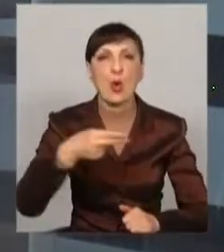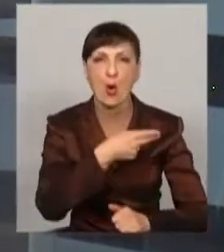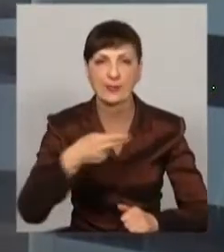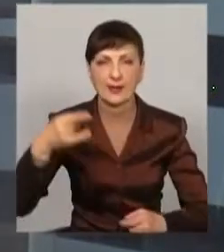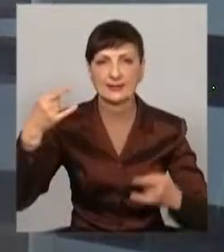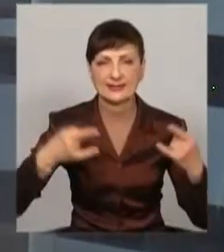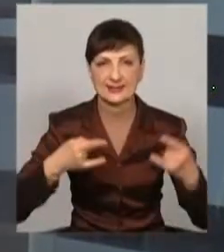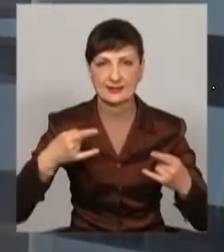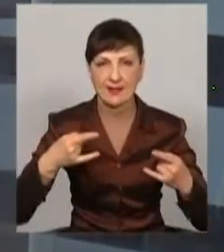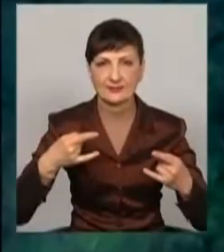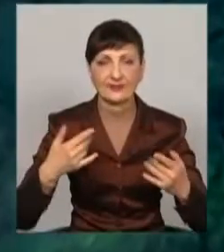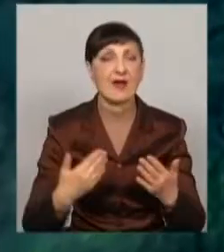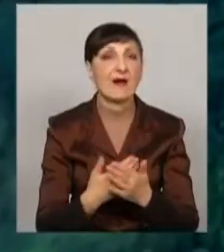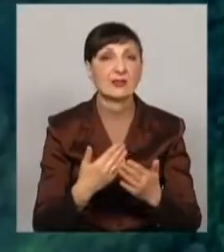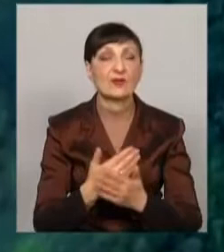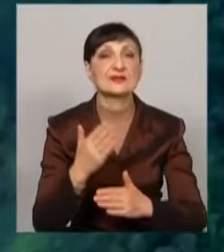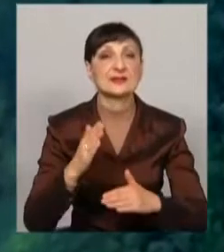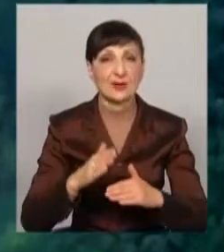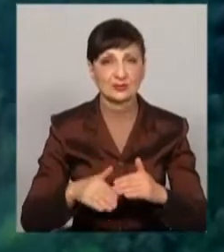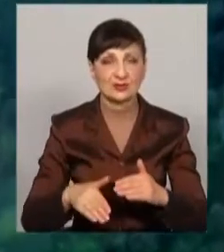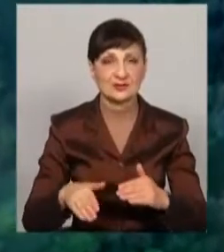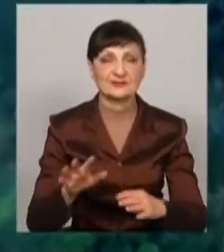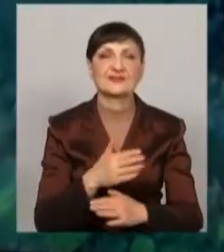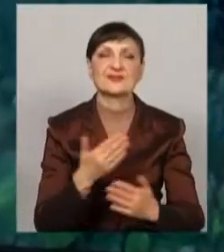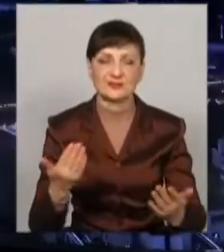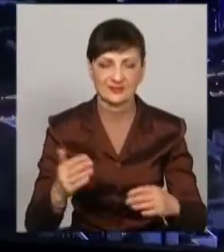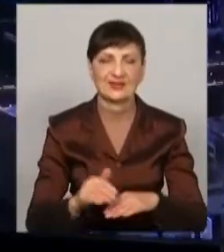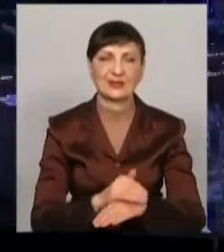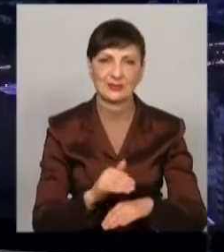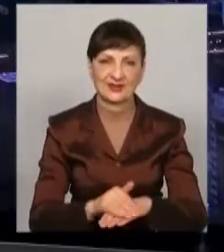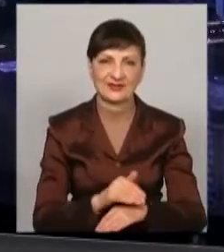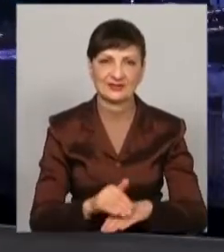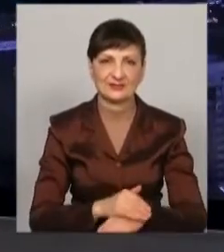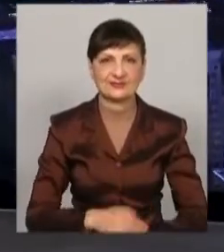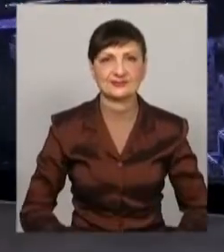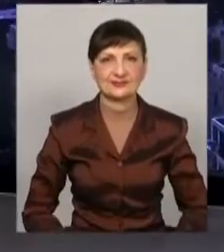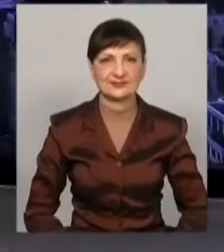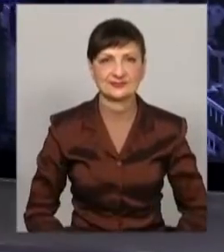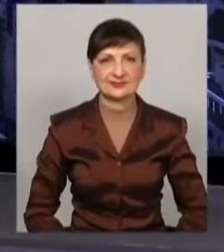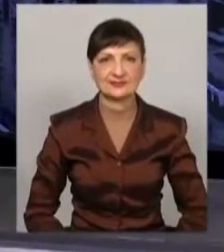указанным на экране. Я же с вами прощаюсь. Всего доброго. До встречи.